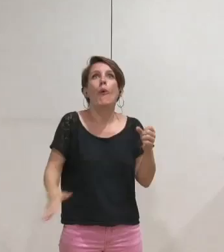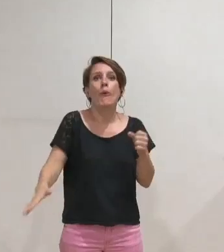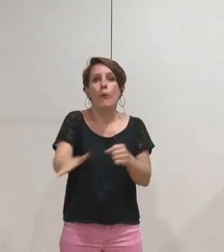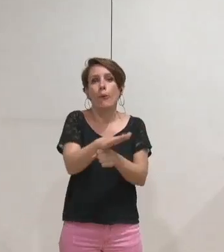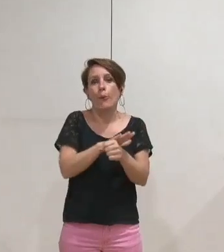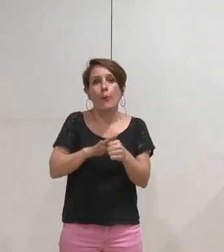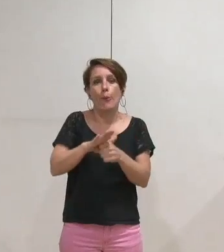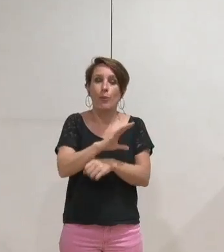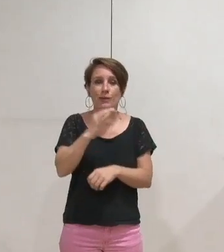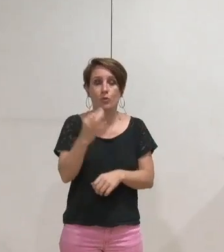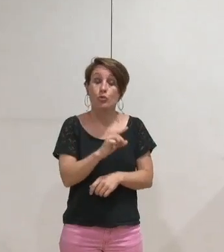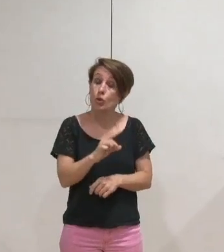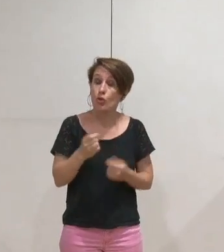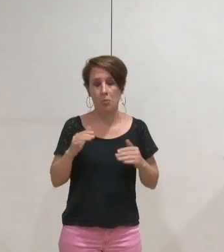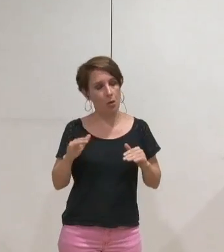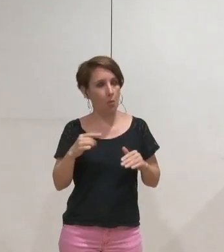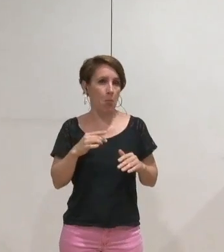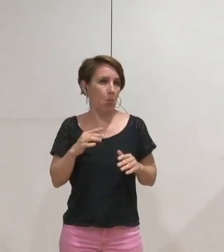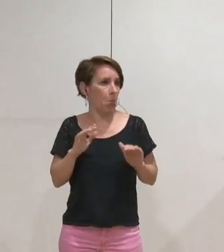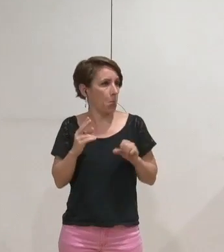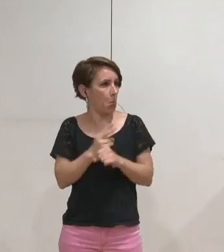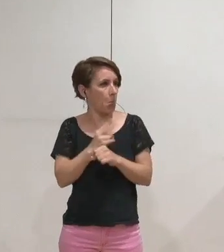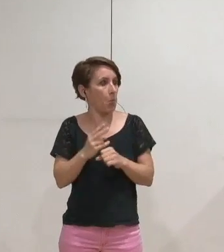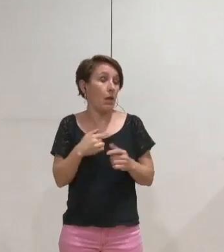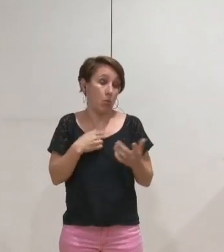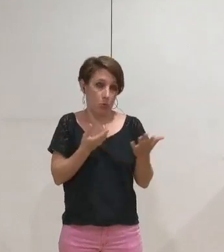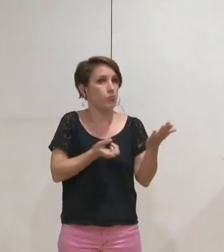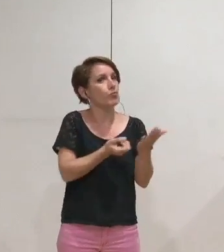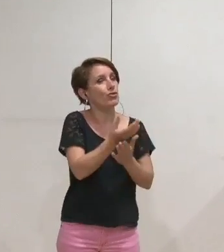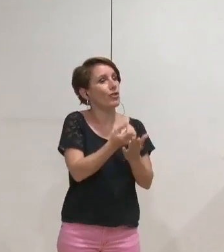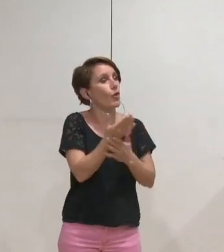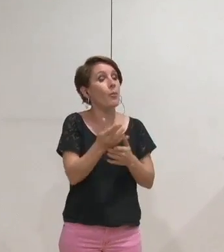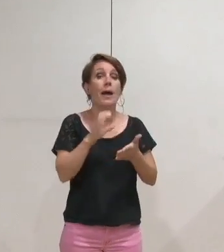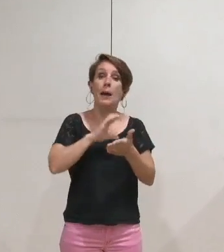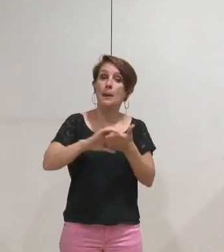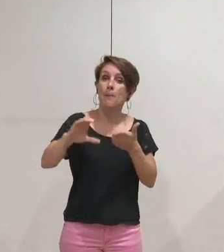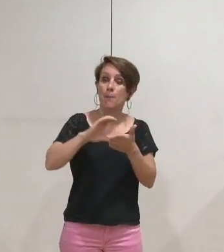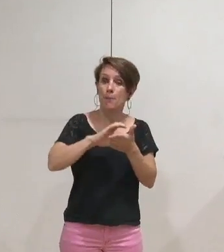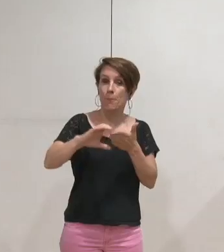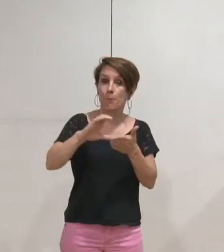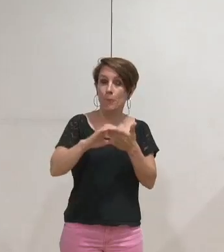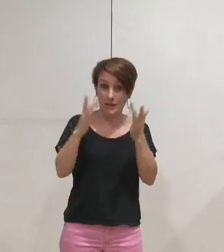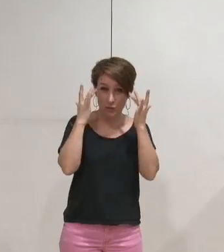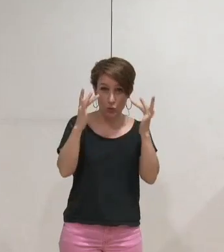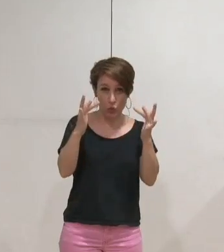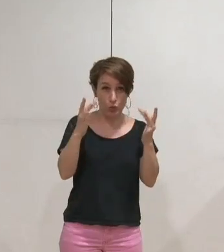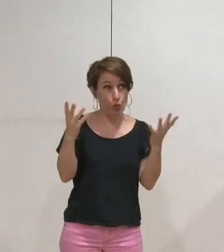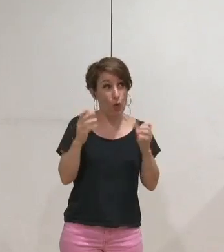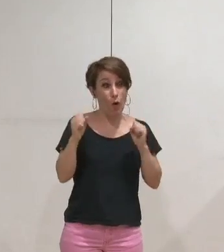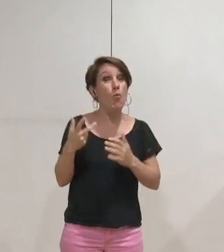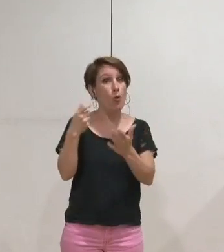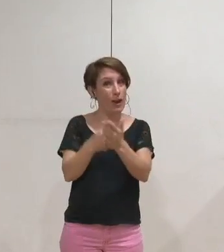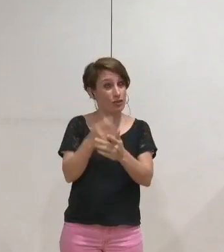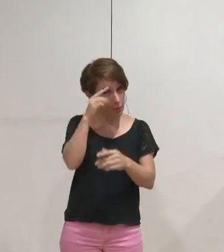avions à ce moment-là mais quand même pour information vous savez que le Pass Culture on peut acheter cette carte pour les gens qui sont imposables